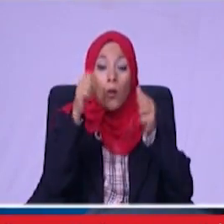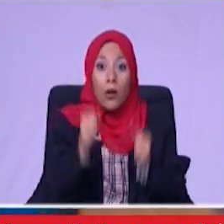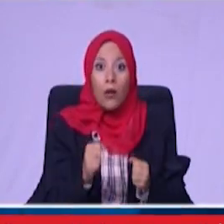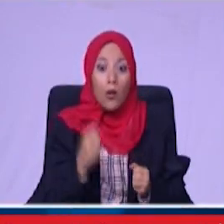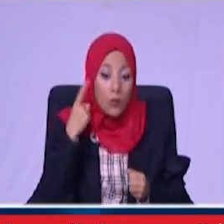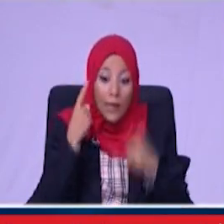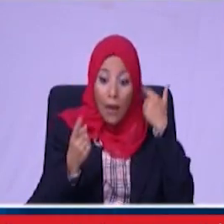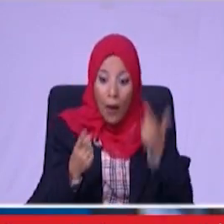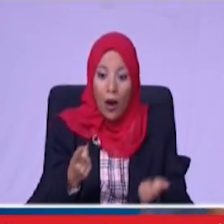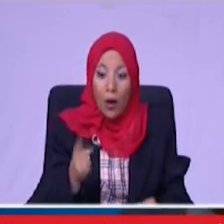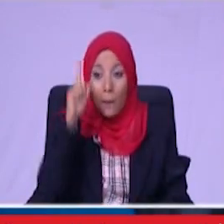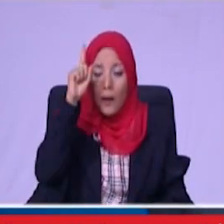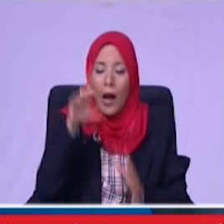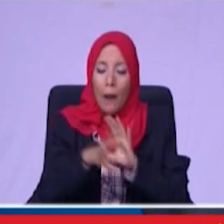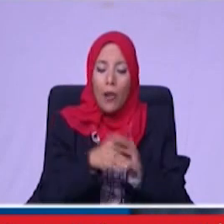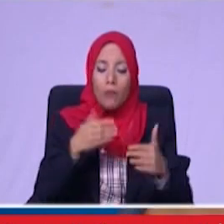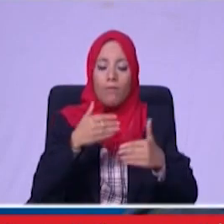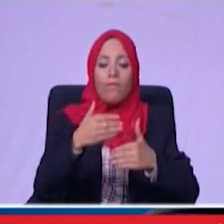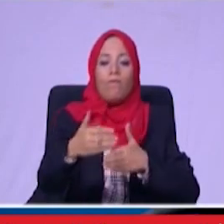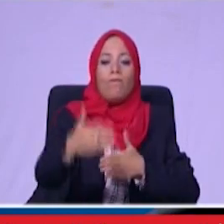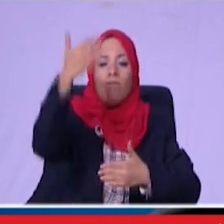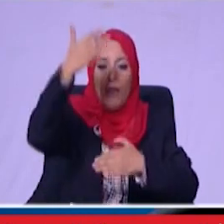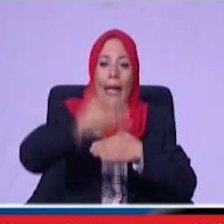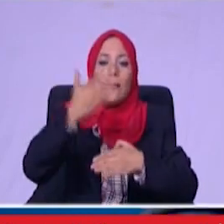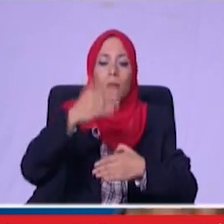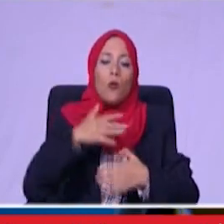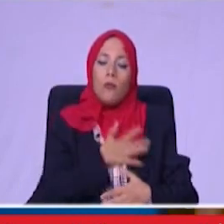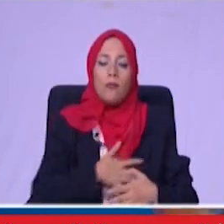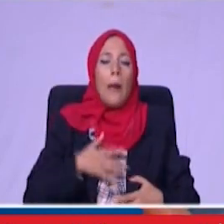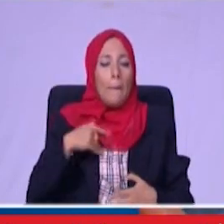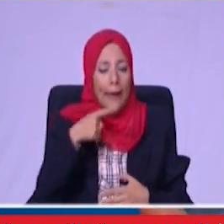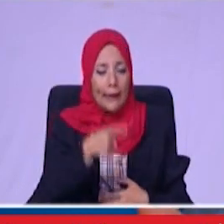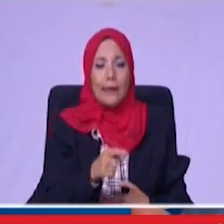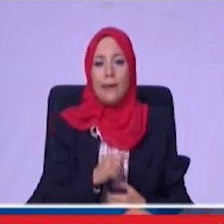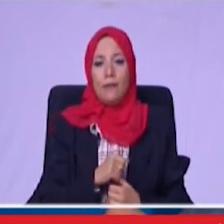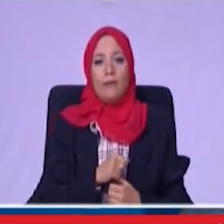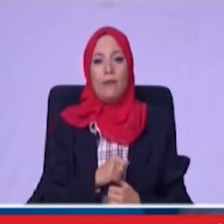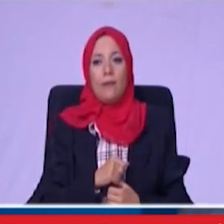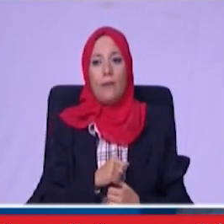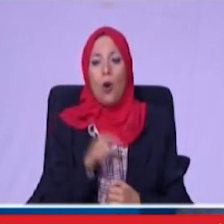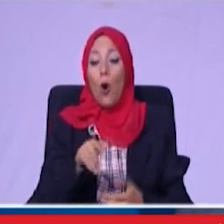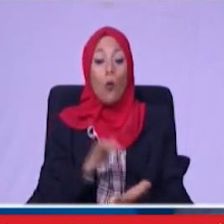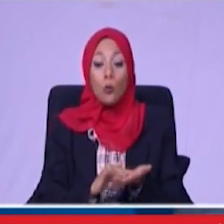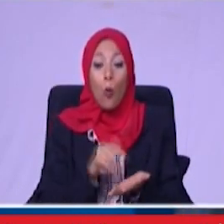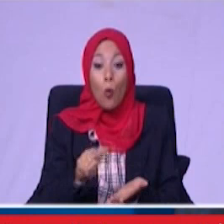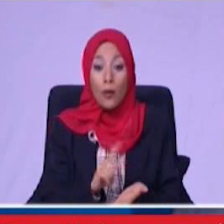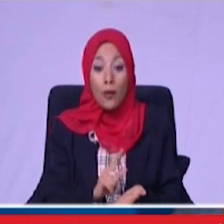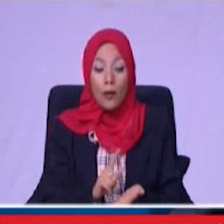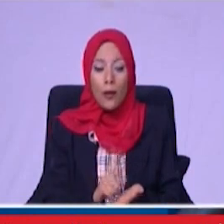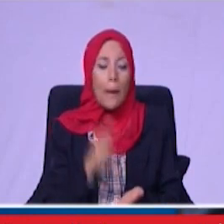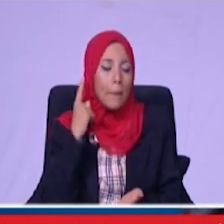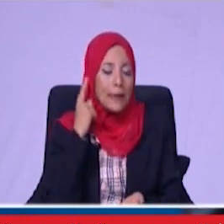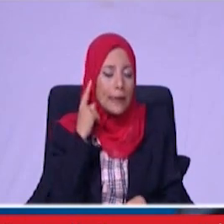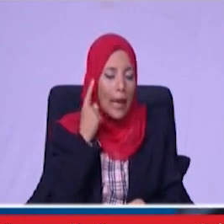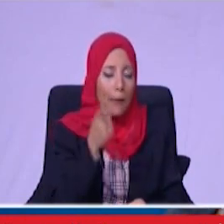لكن هو ربنا حجز بيننا وبينهم لكن يشعرون فانا لما بروح ازوره هو مش موجود في المكان لكن